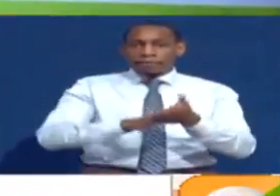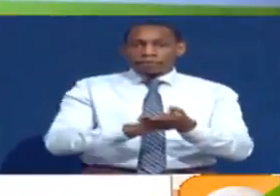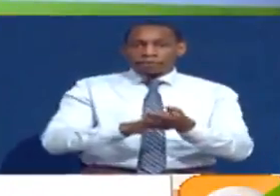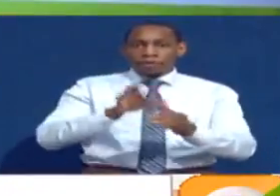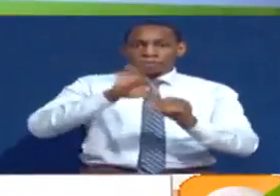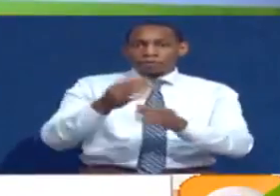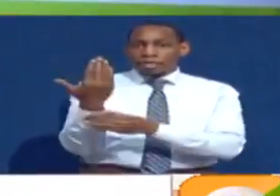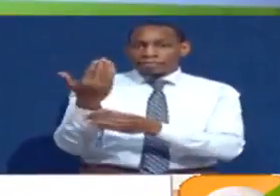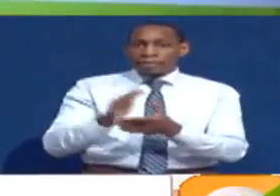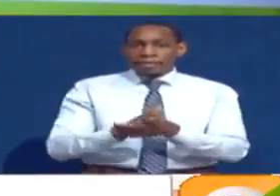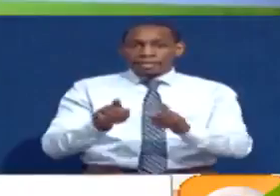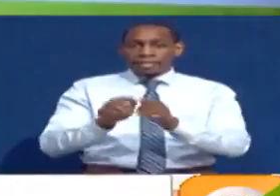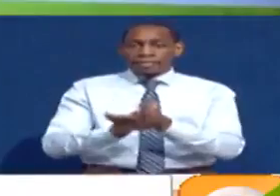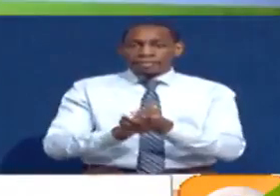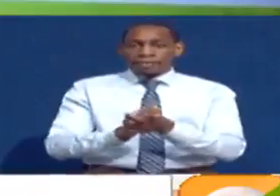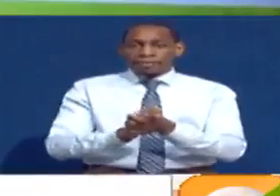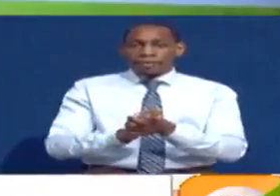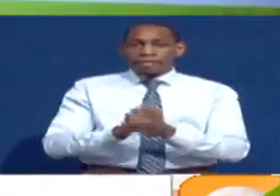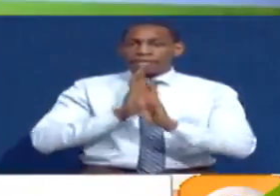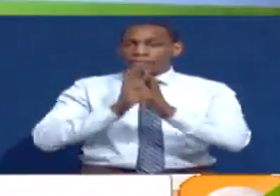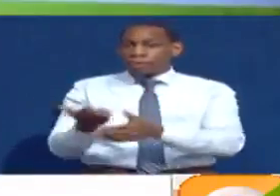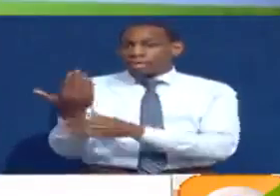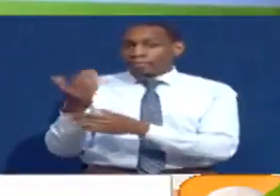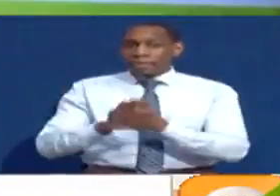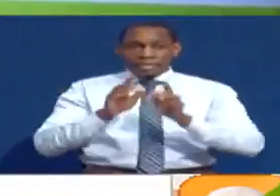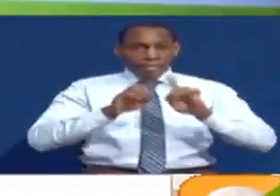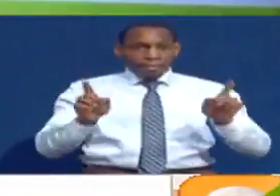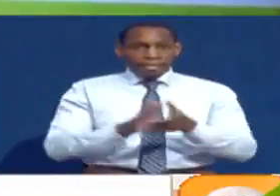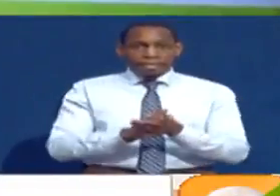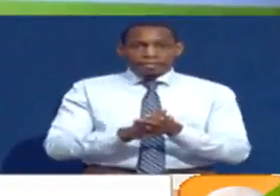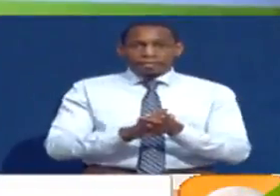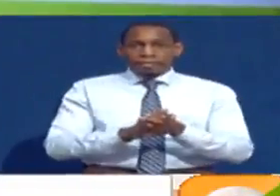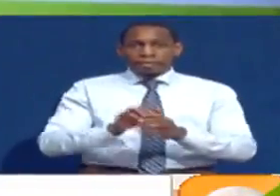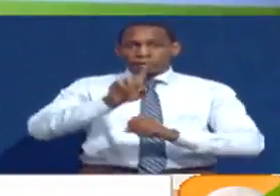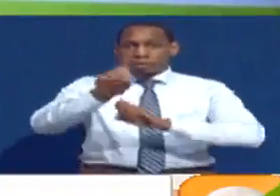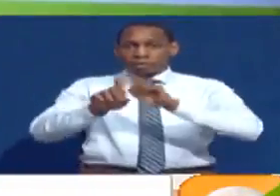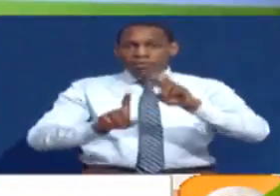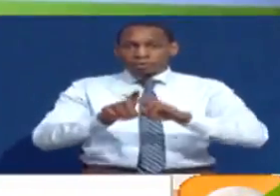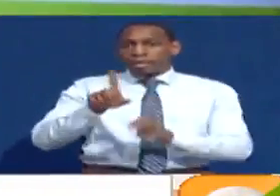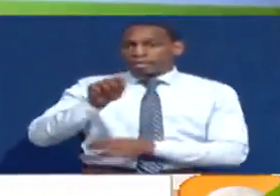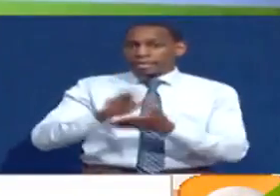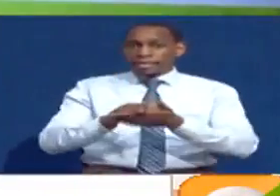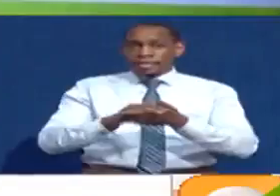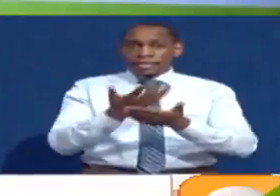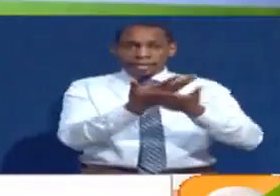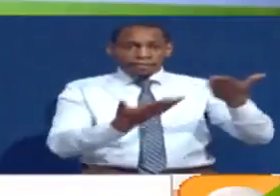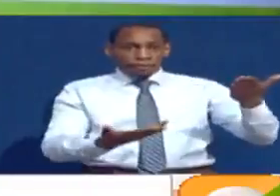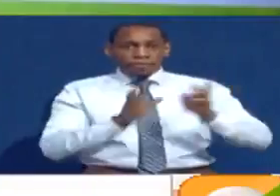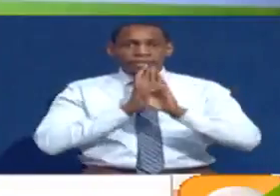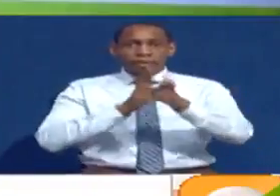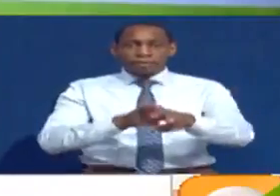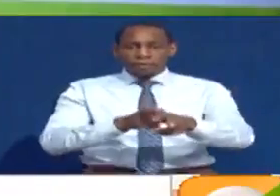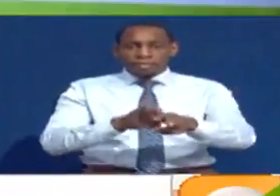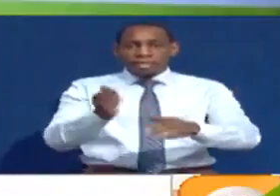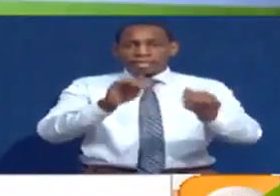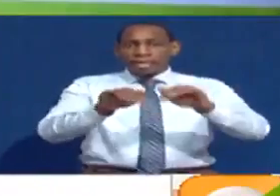za kupigia kura na fomu za kunakili matokeo ya kura. Hata hivyo, kilichoibua maswali ni zabuni ya ununuzi wa fomu za kunakili matokeo